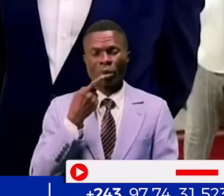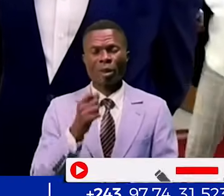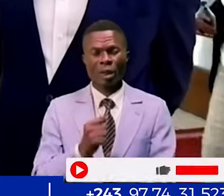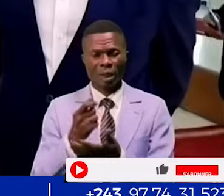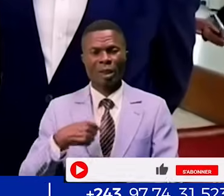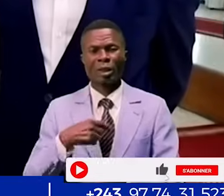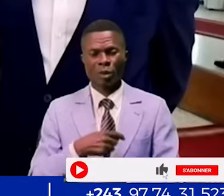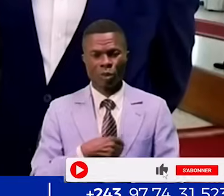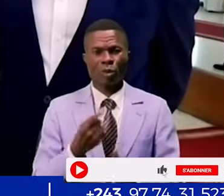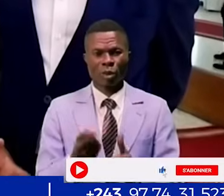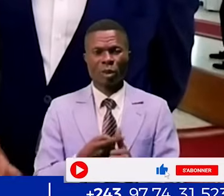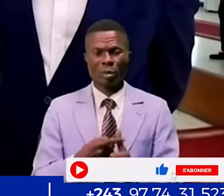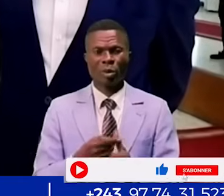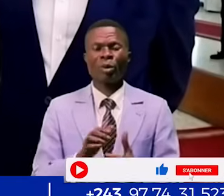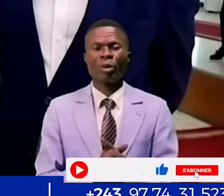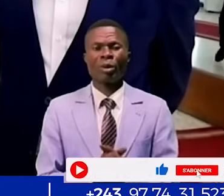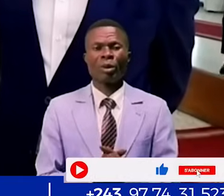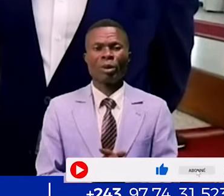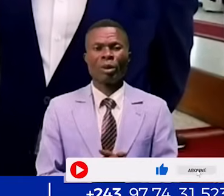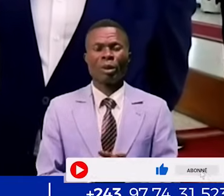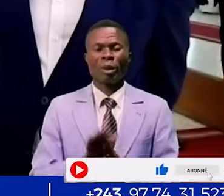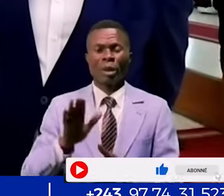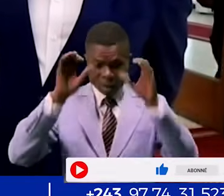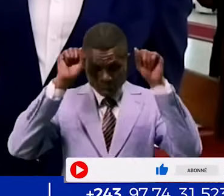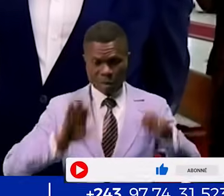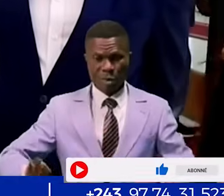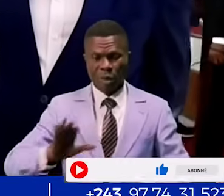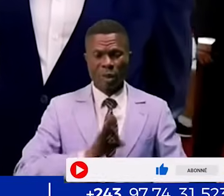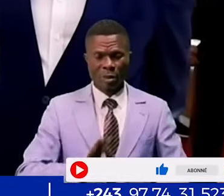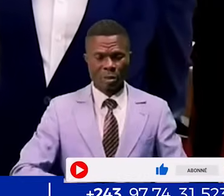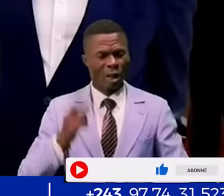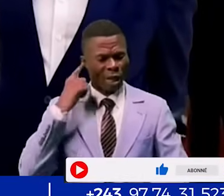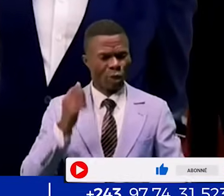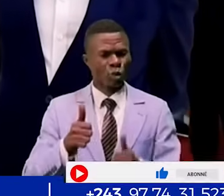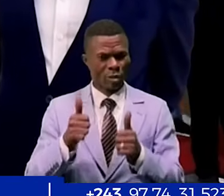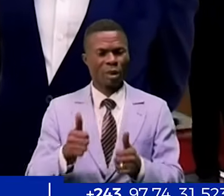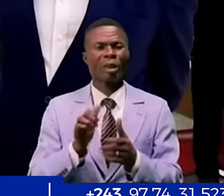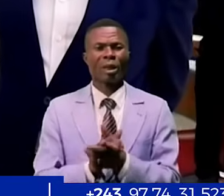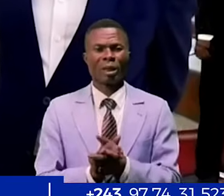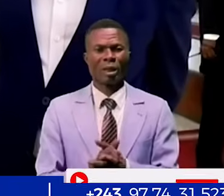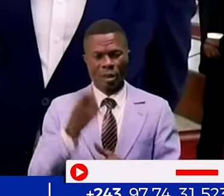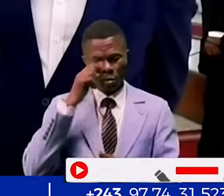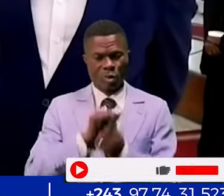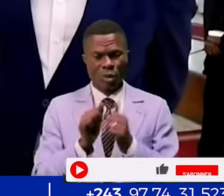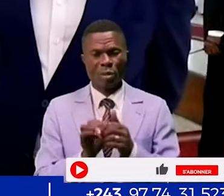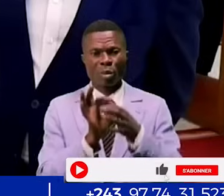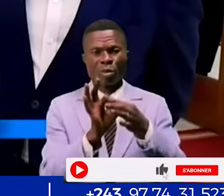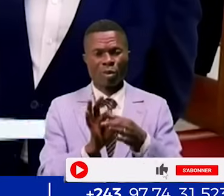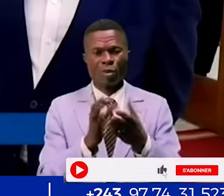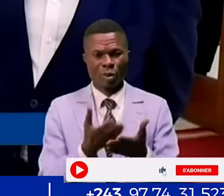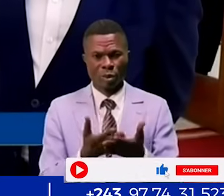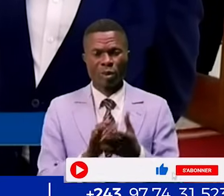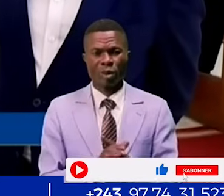l'avoir certainement. Et d'ailleurs, son Excellence est très proactif, c'est ce que j'ai pu comprendre dans notre conversation.